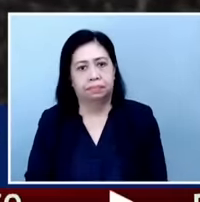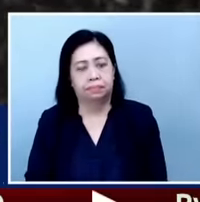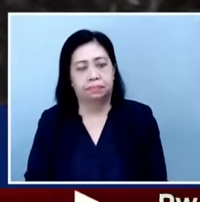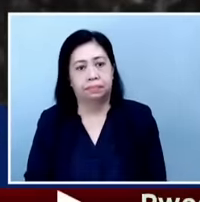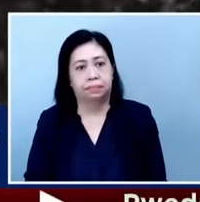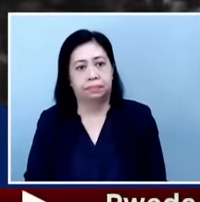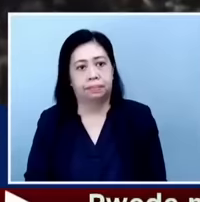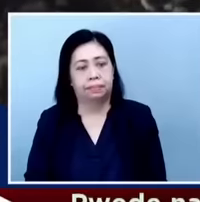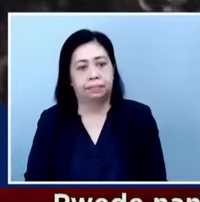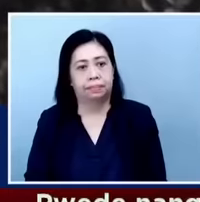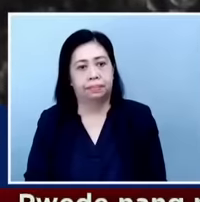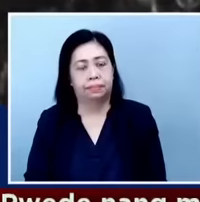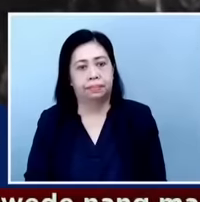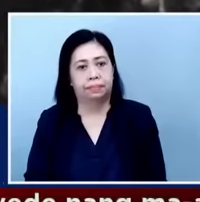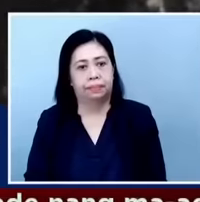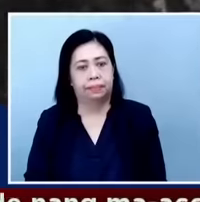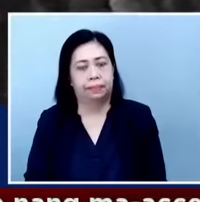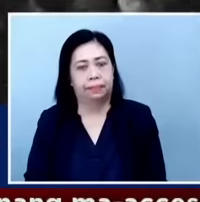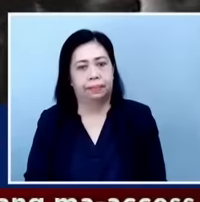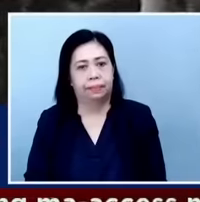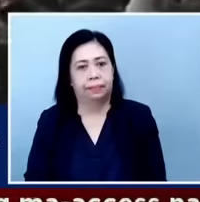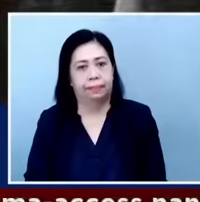Umaabante ulit ang antas